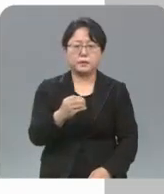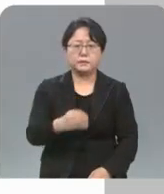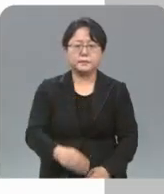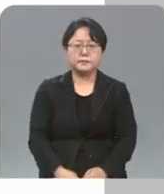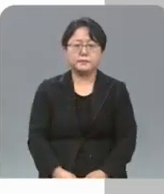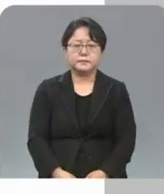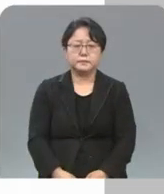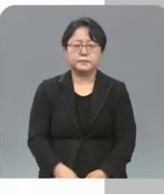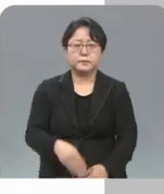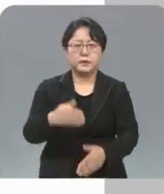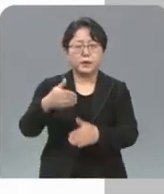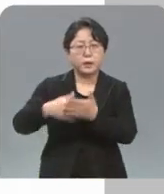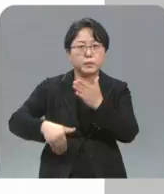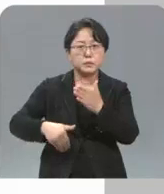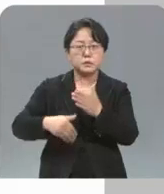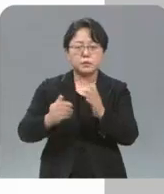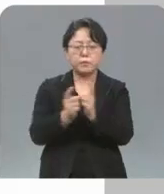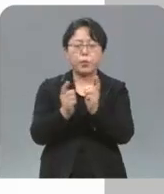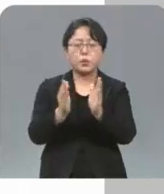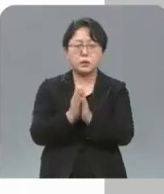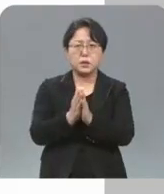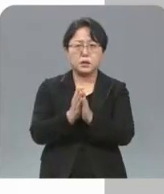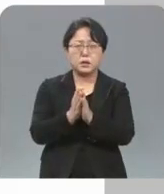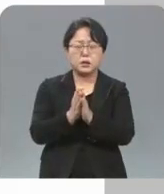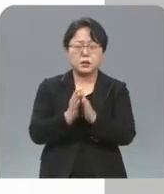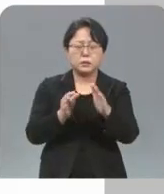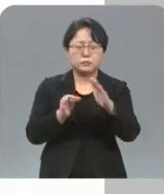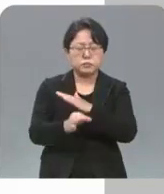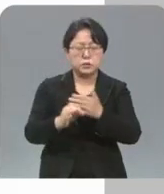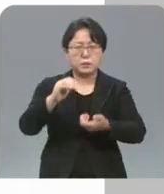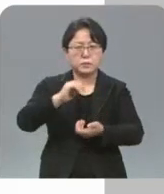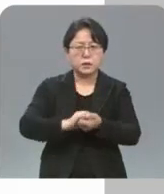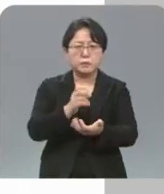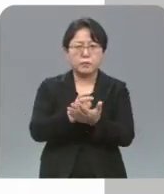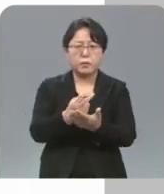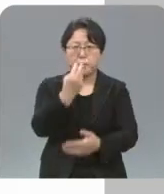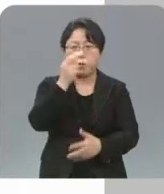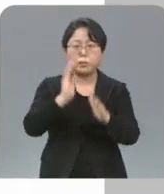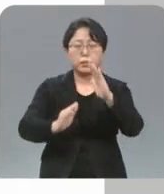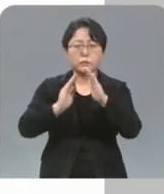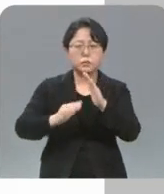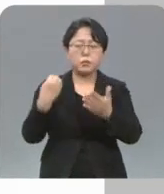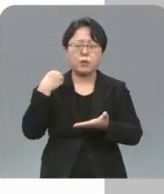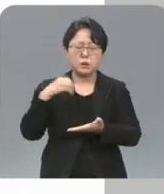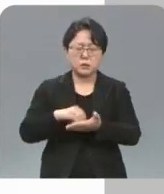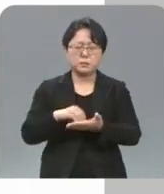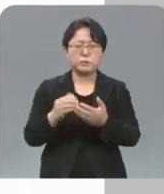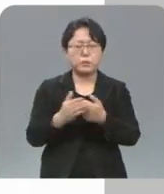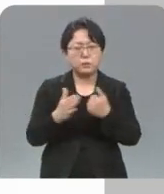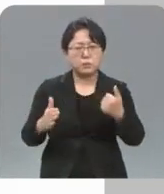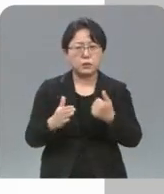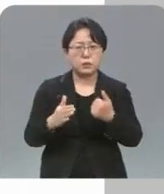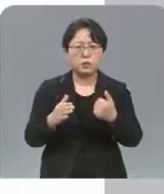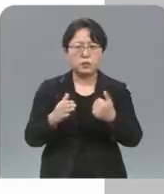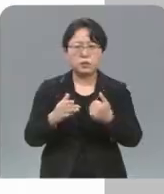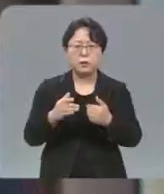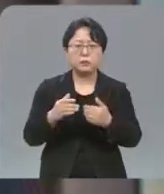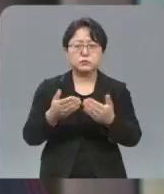원. 나머지는 본인 부담 상환제에 따라 국민건강보험공단에서 환급될 거라며 주지